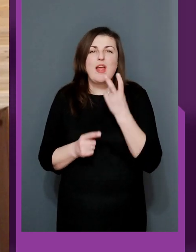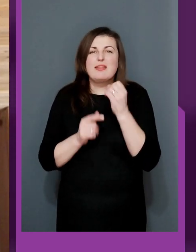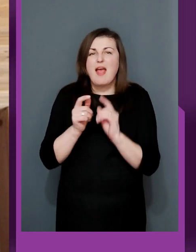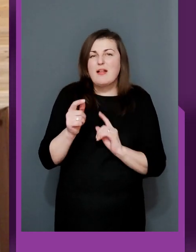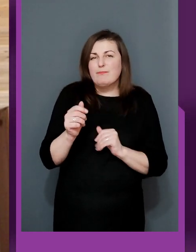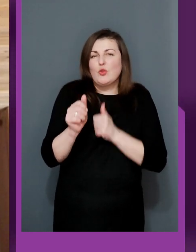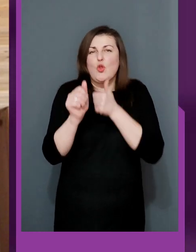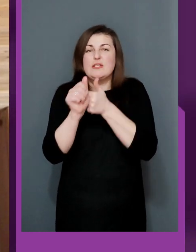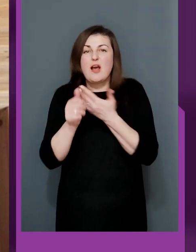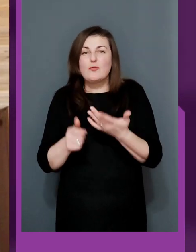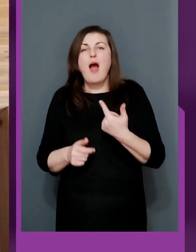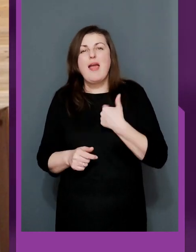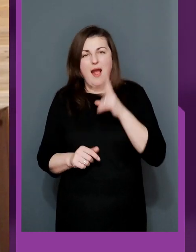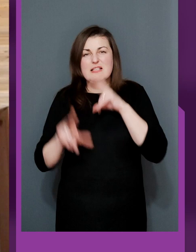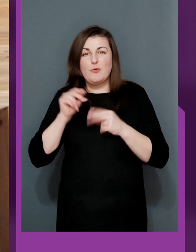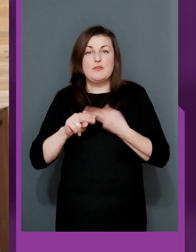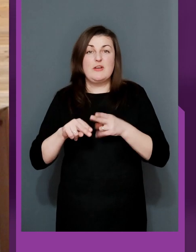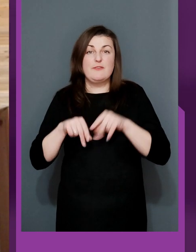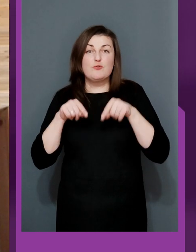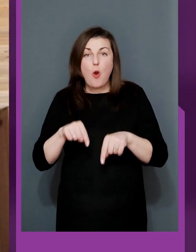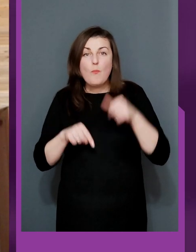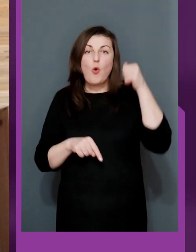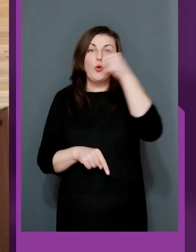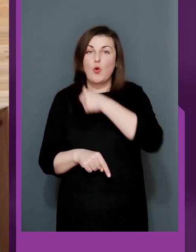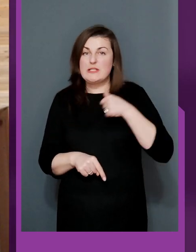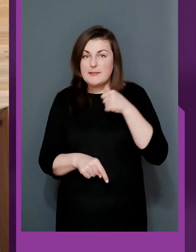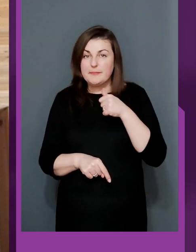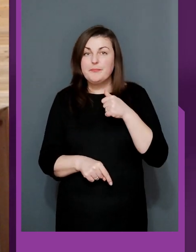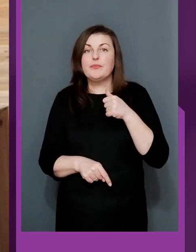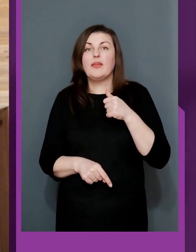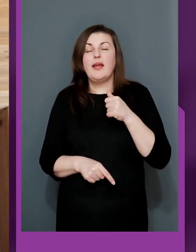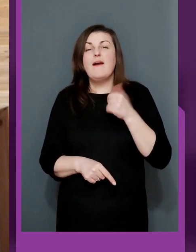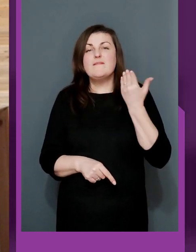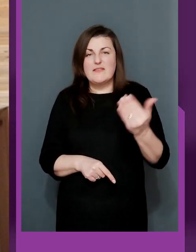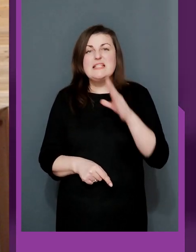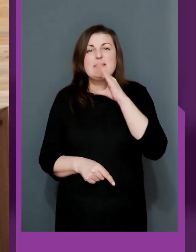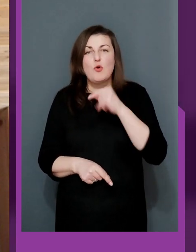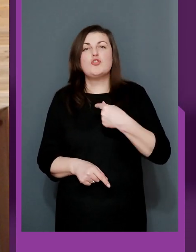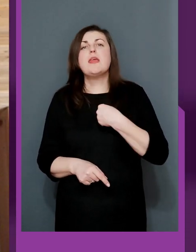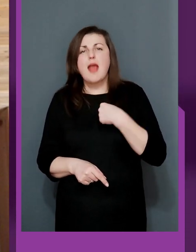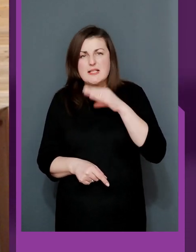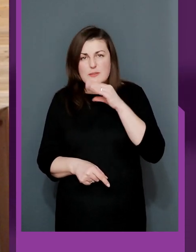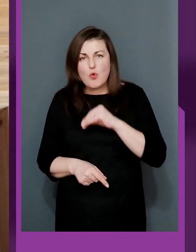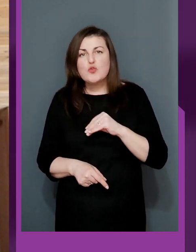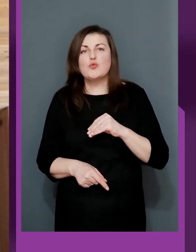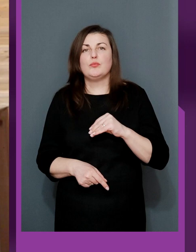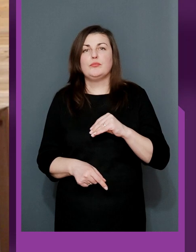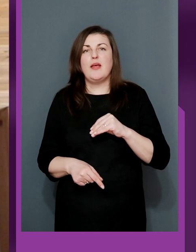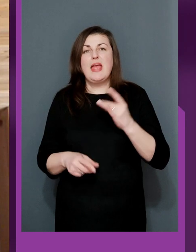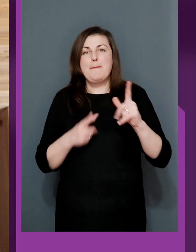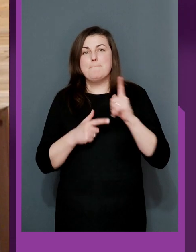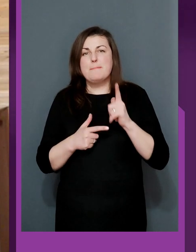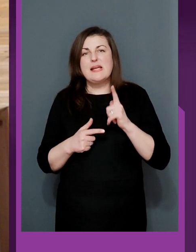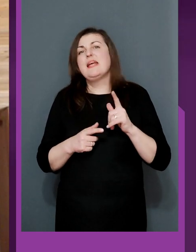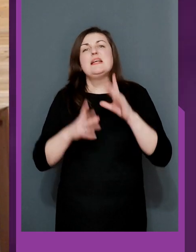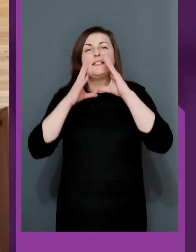не досягнув але я сподіваюся що в цьому в цьому році е Він зможе Я зможу і